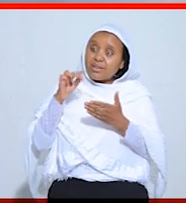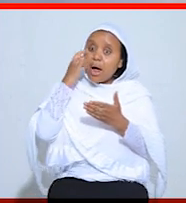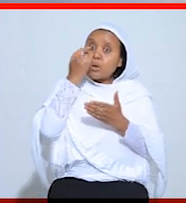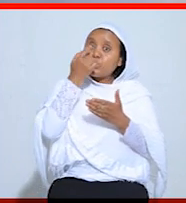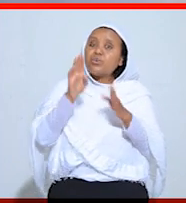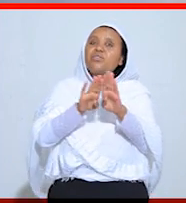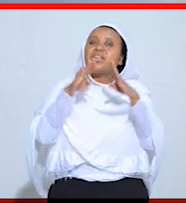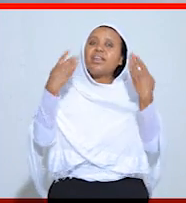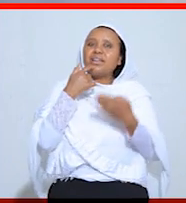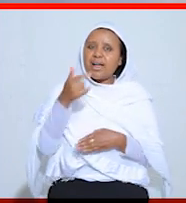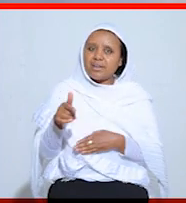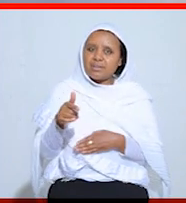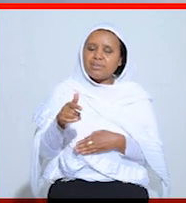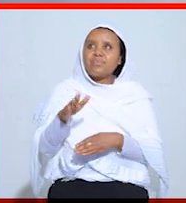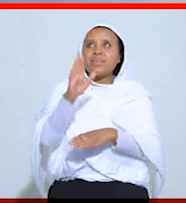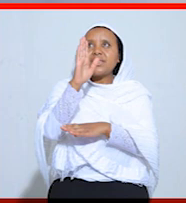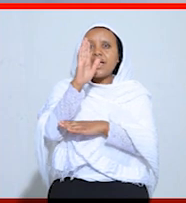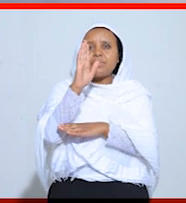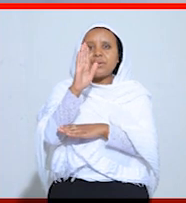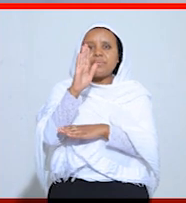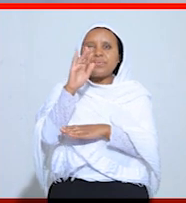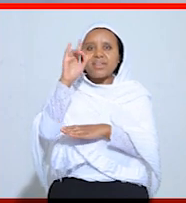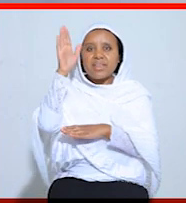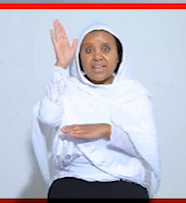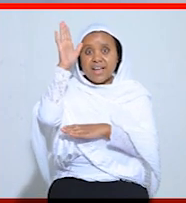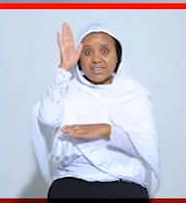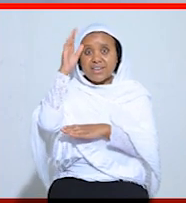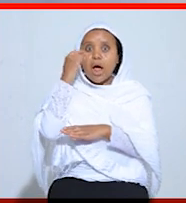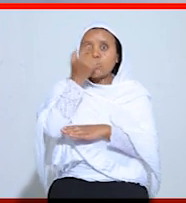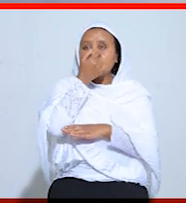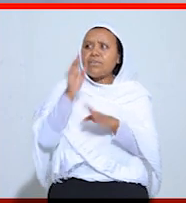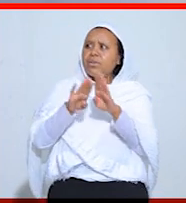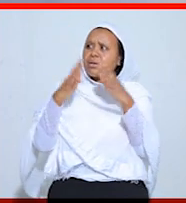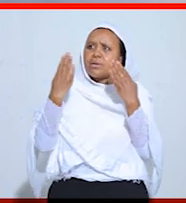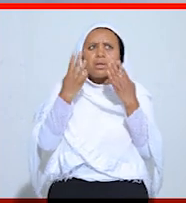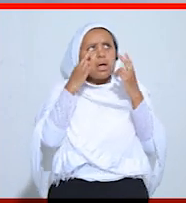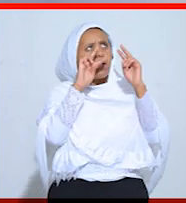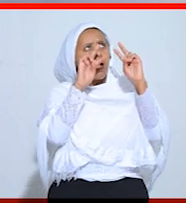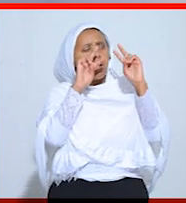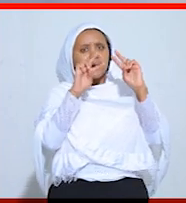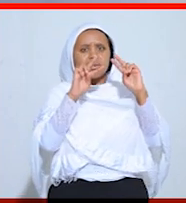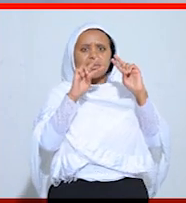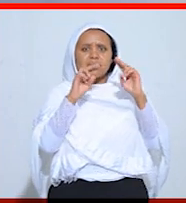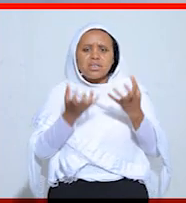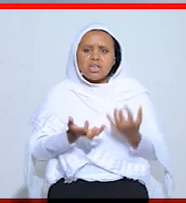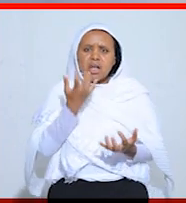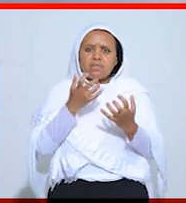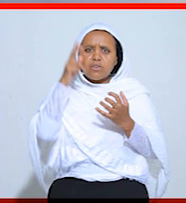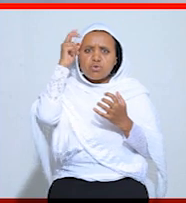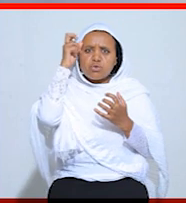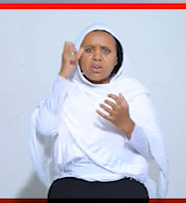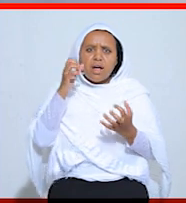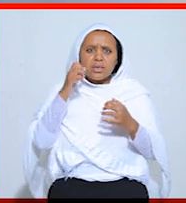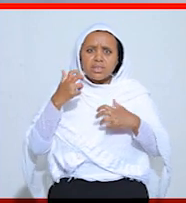አይኖቹን ክፈትለት አለ። እግዚአብሔርም የገያዝን አይኖች ከፈተለት። ቀናቢል የእሳት